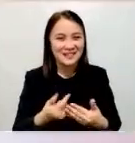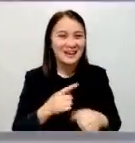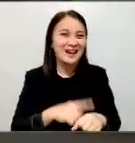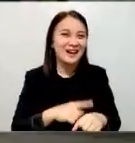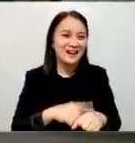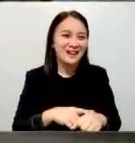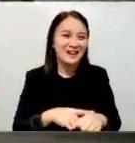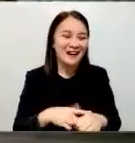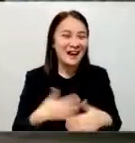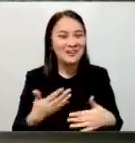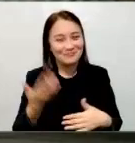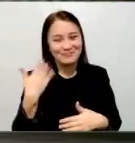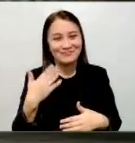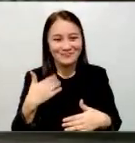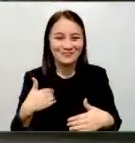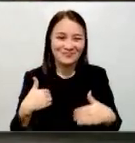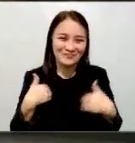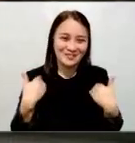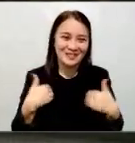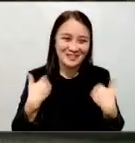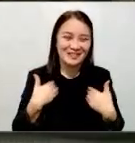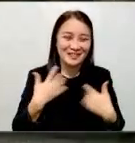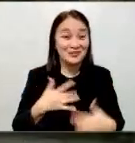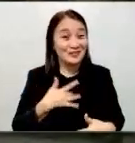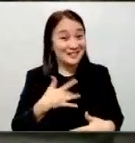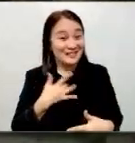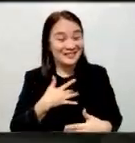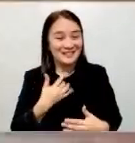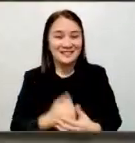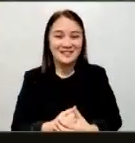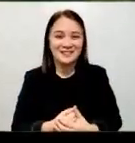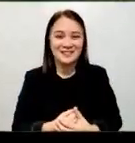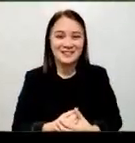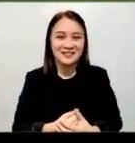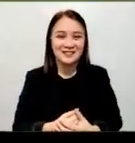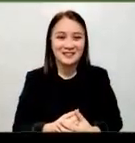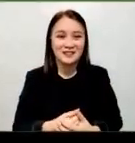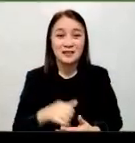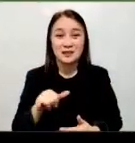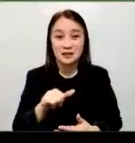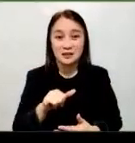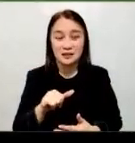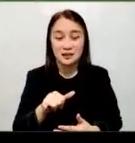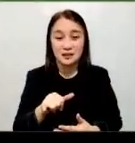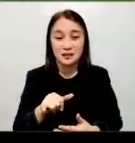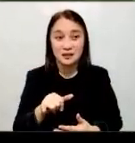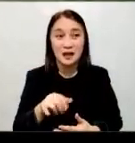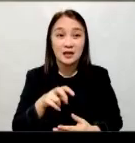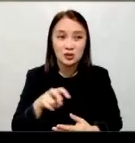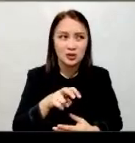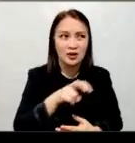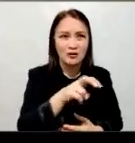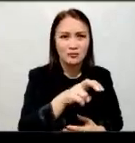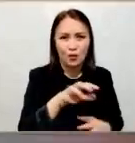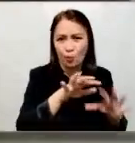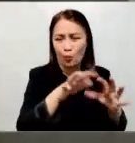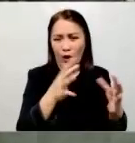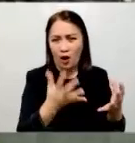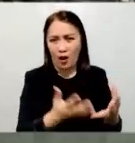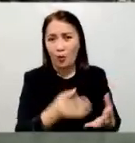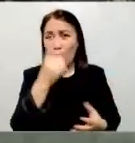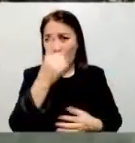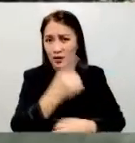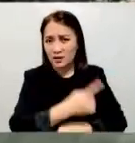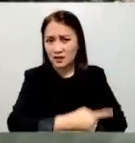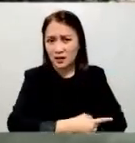once. Bukod sa Christmas Village, you can travel around the world in just one day. Dahil makikita rin sa